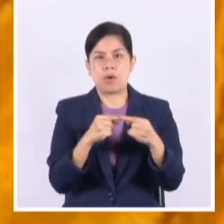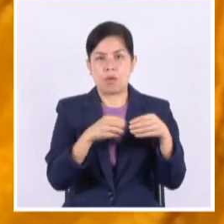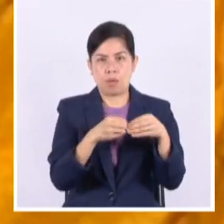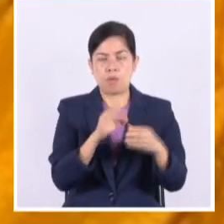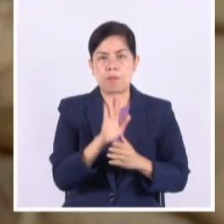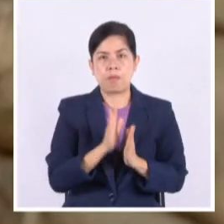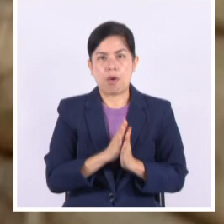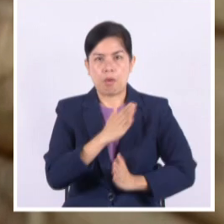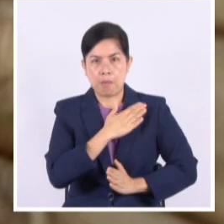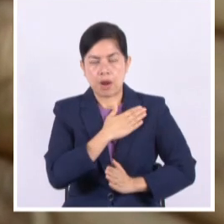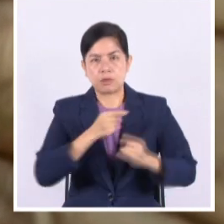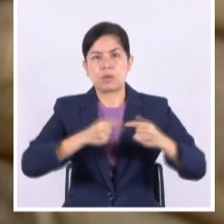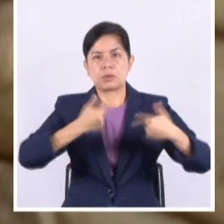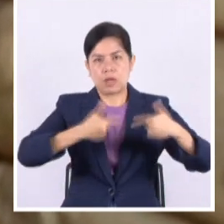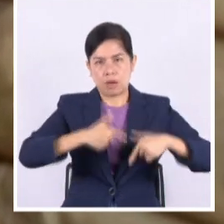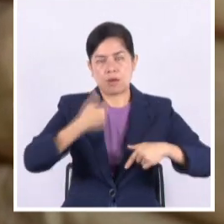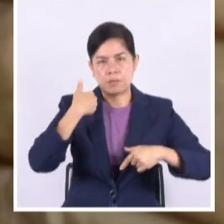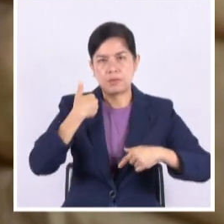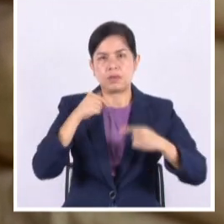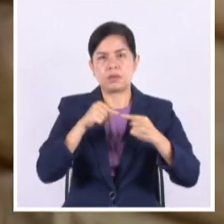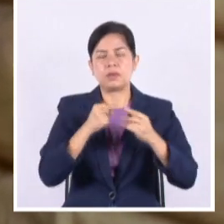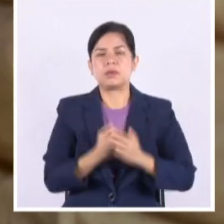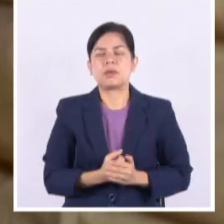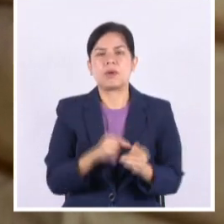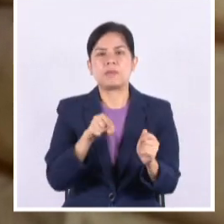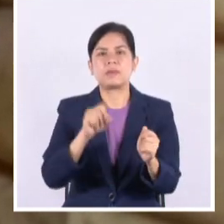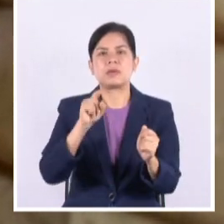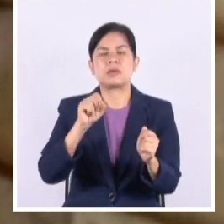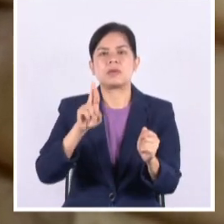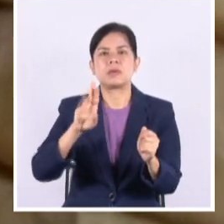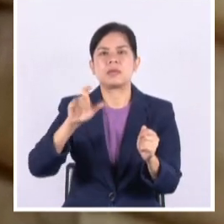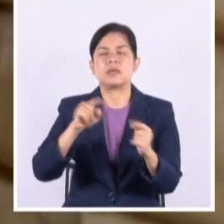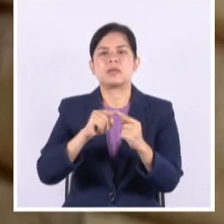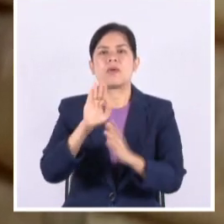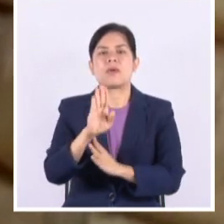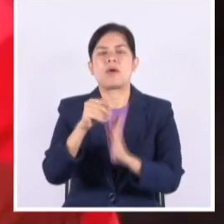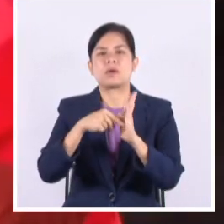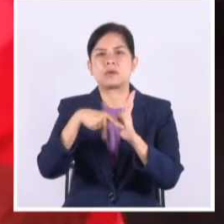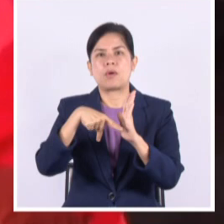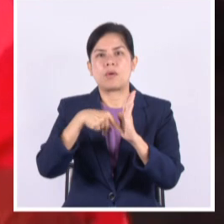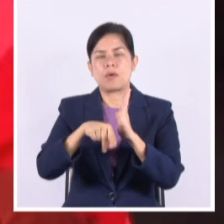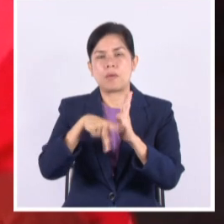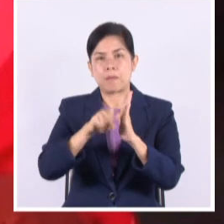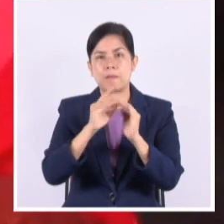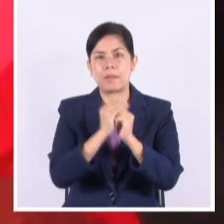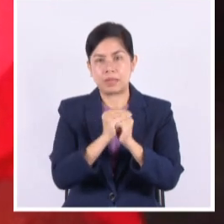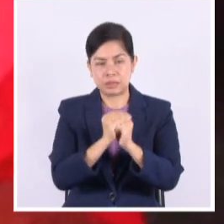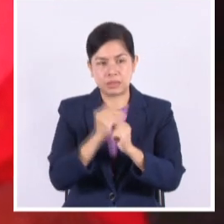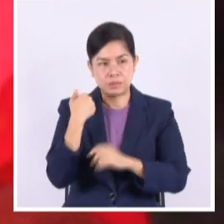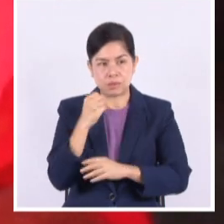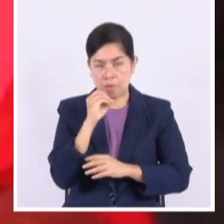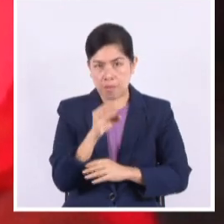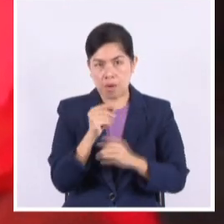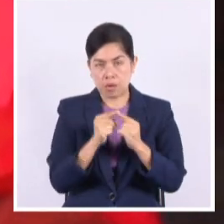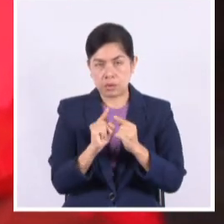ห่งหนึ่งในตำบลท่าตูมอำเภอศรีมหาโพธิ์จังหวัดปราจีนบุรีภาพน่าหวาดเสียวมากเนี่ยค่ะโดยทางกู้ภัยเขาก็ได้รับแจ้งว่ามีพระสองรูปทะเลา